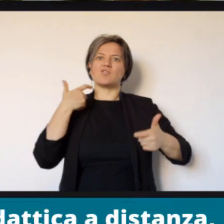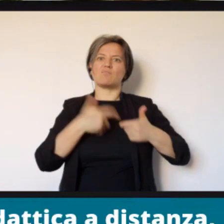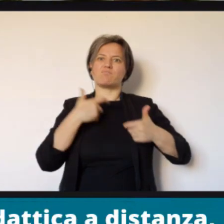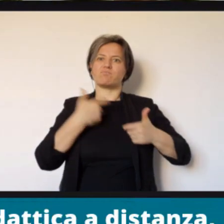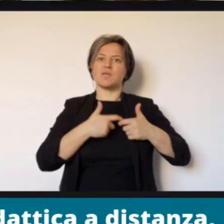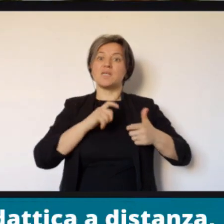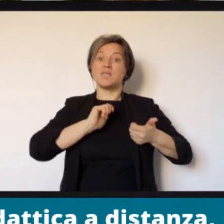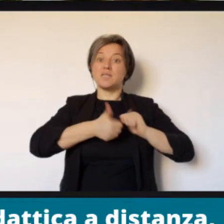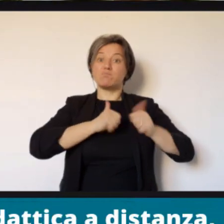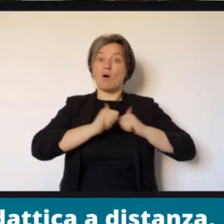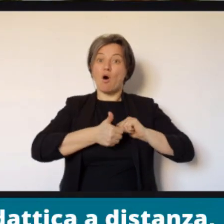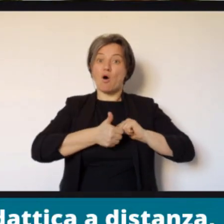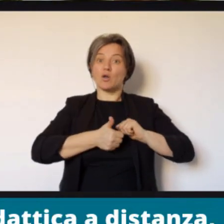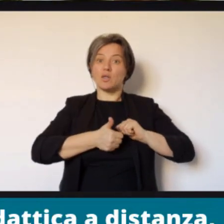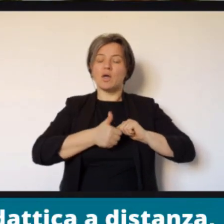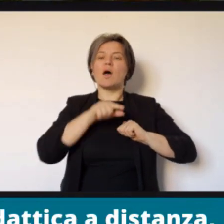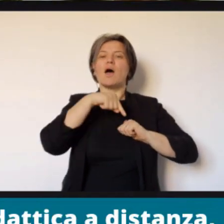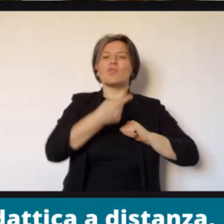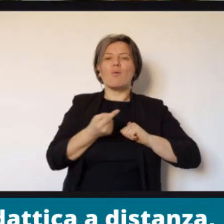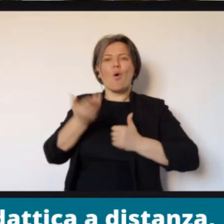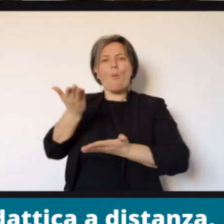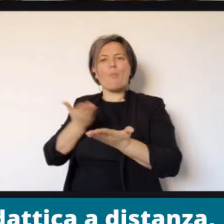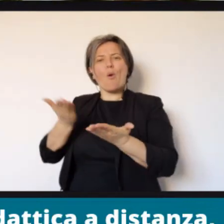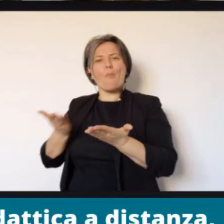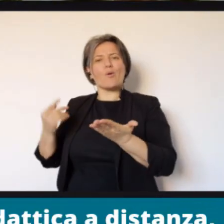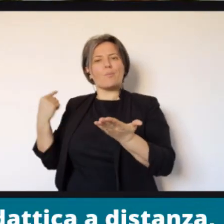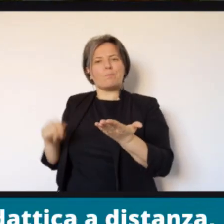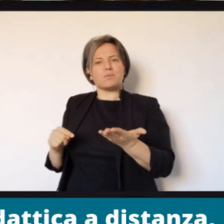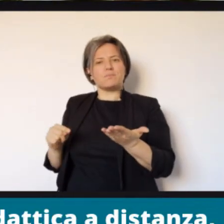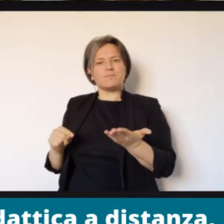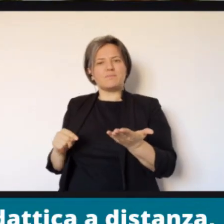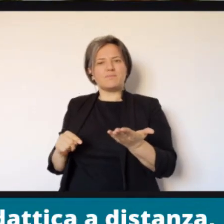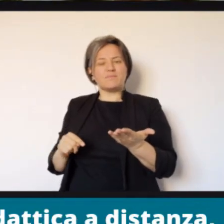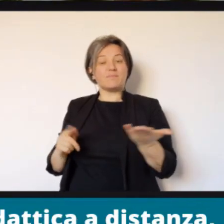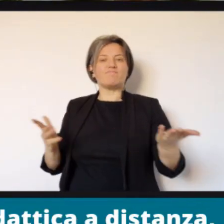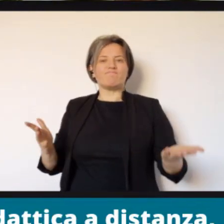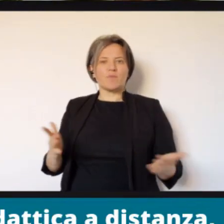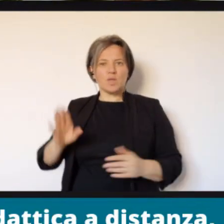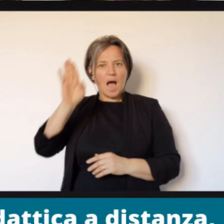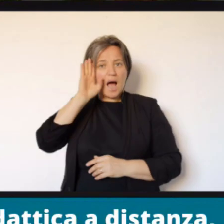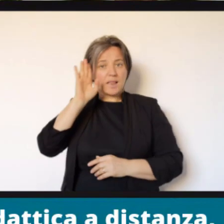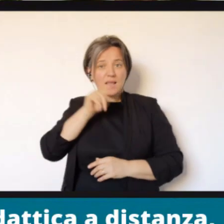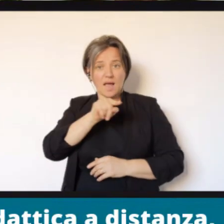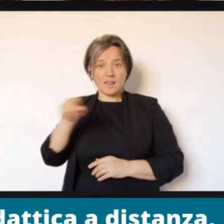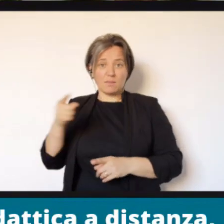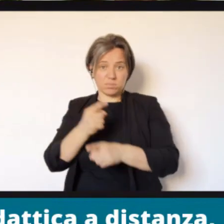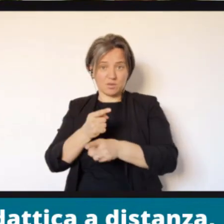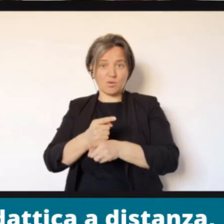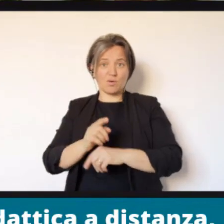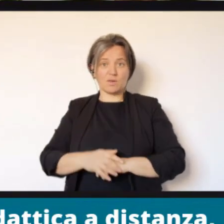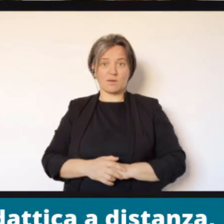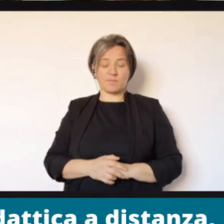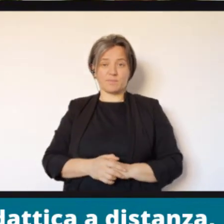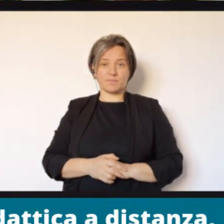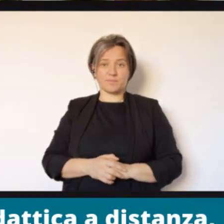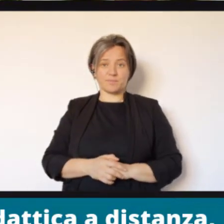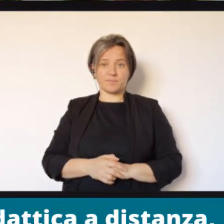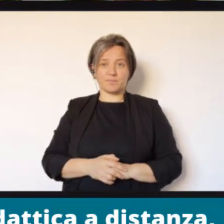E quindi bisogna sempre stare un po' attenti, perché